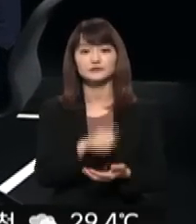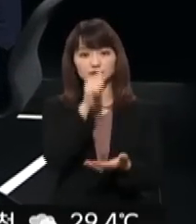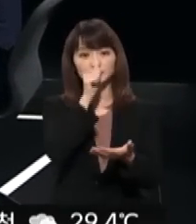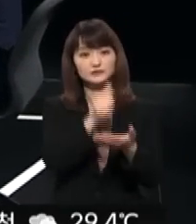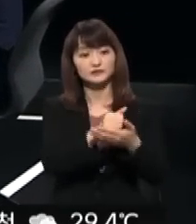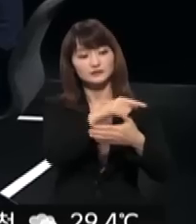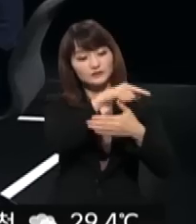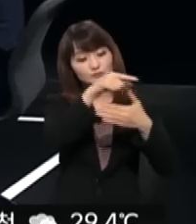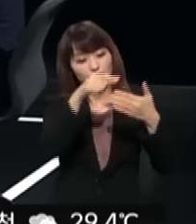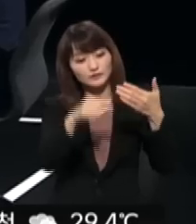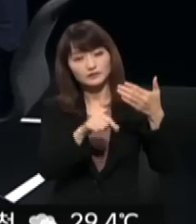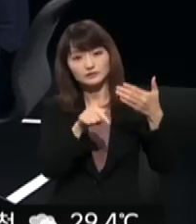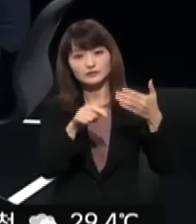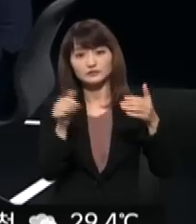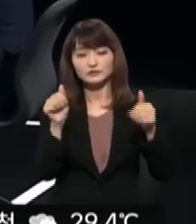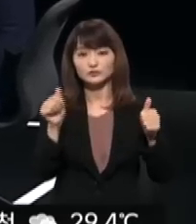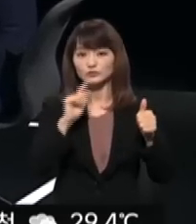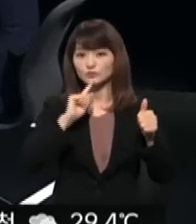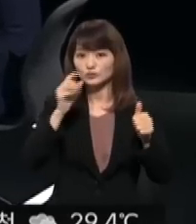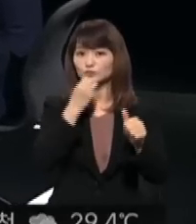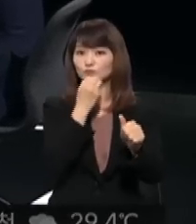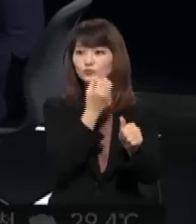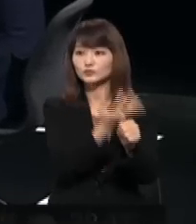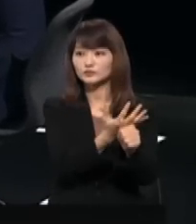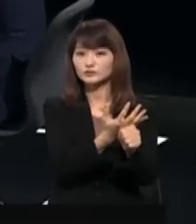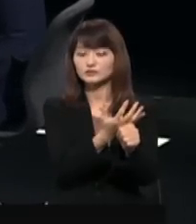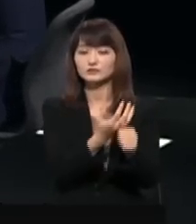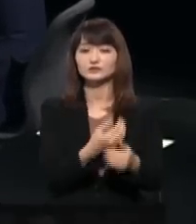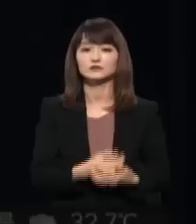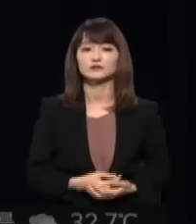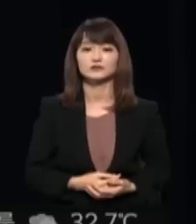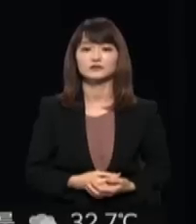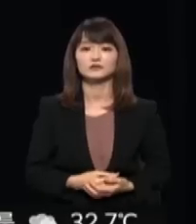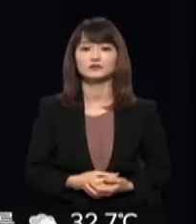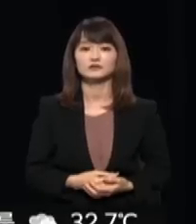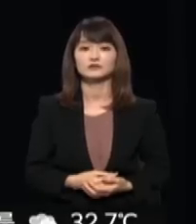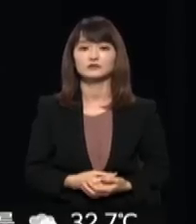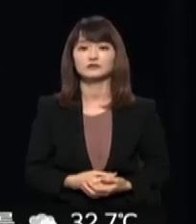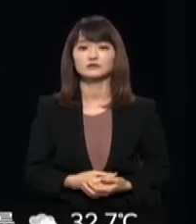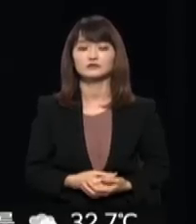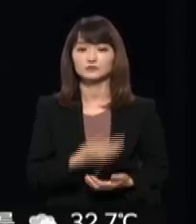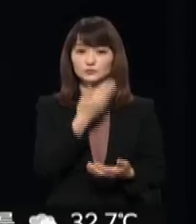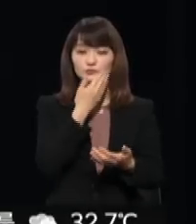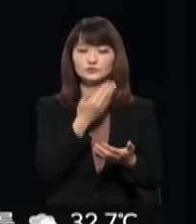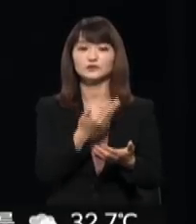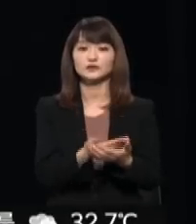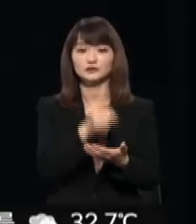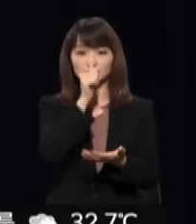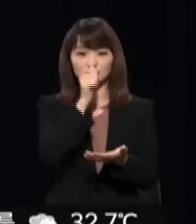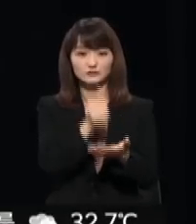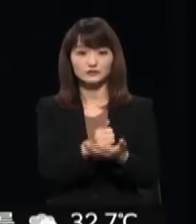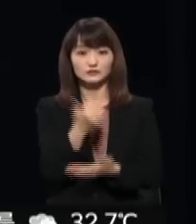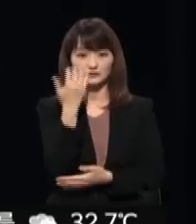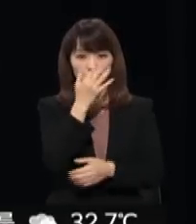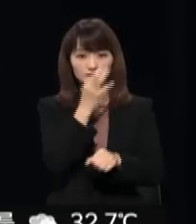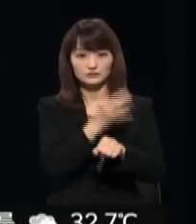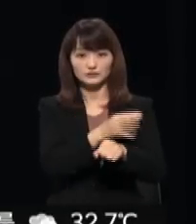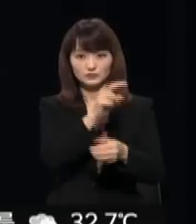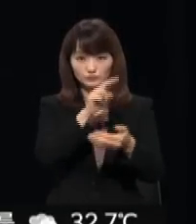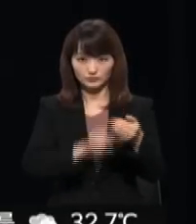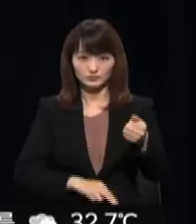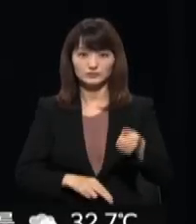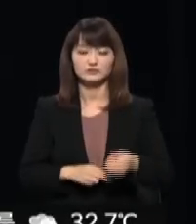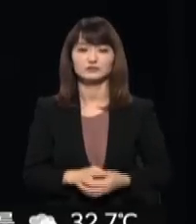몇 가지 혐의가 있습니다 고소 또 고발한 측에서 보면 몇 가지 의미가 있는데 일단 중요한 것을 보면 먼저 성매매 혐의가